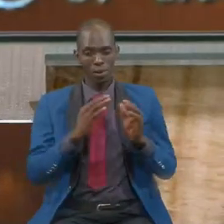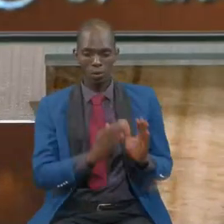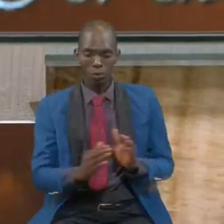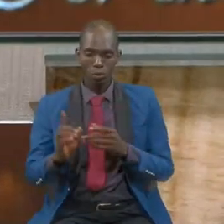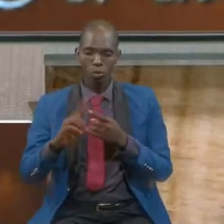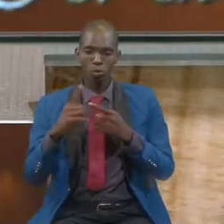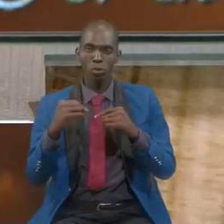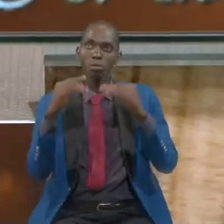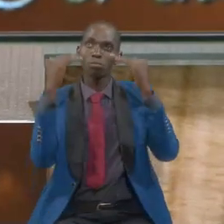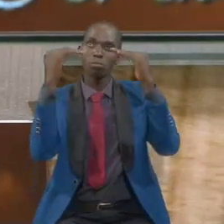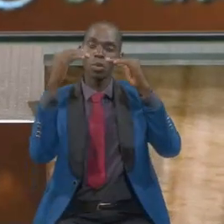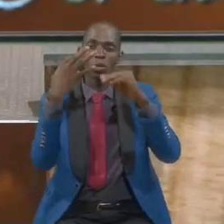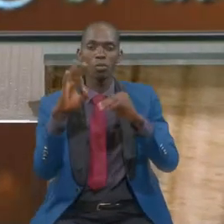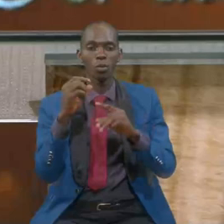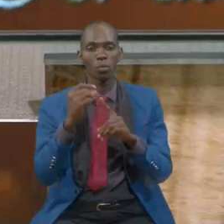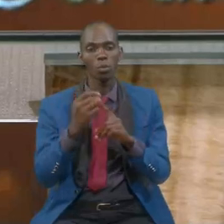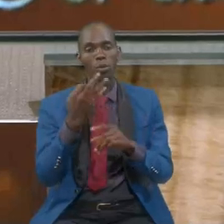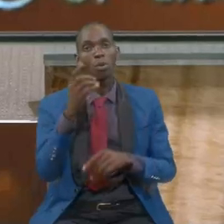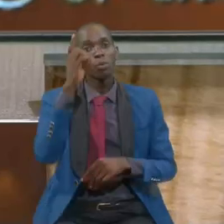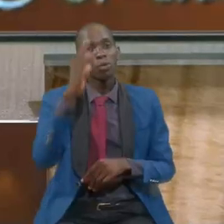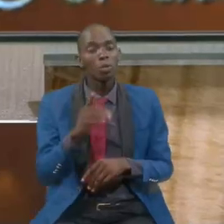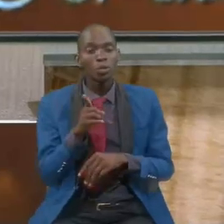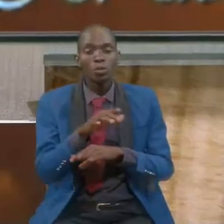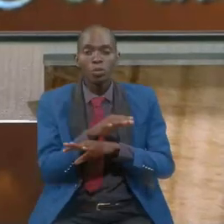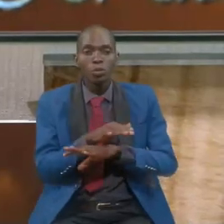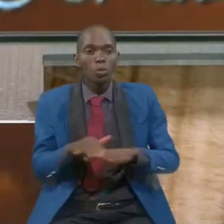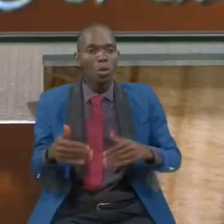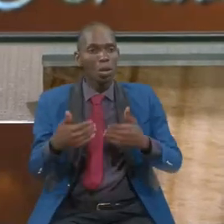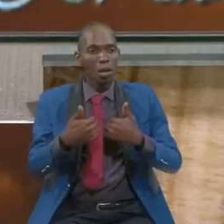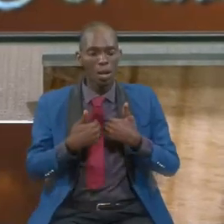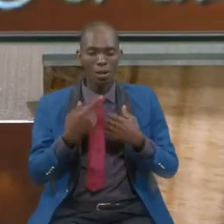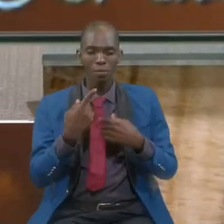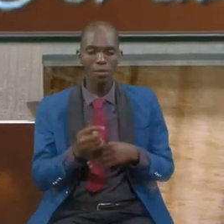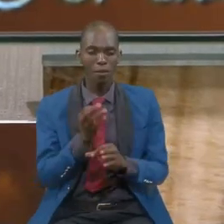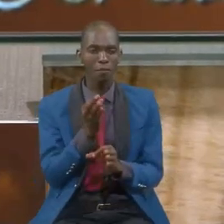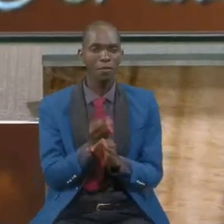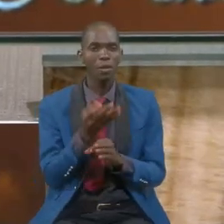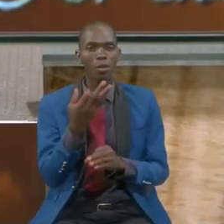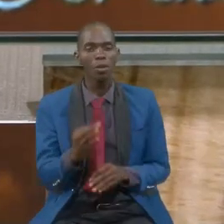normes de la Parole de Dieu alors alors